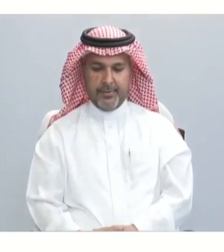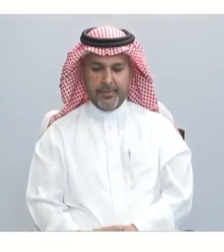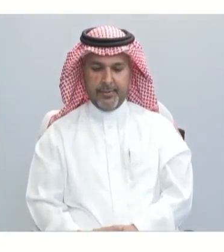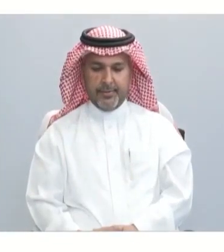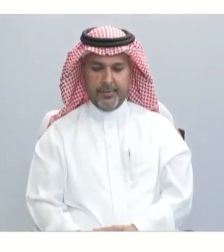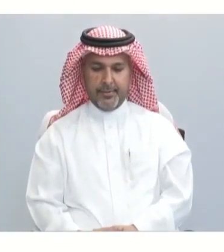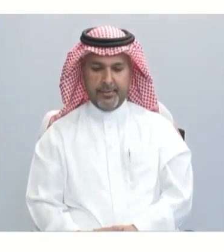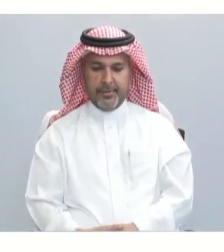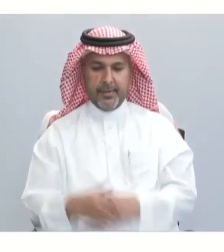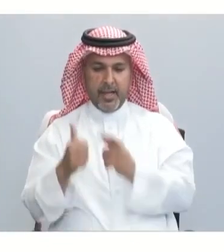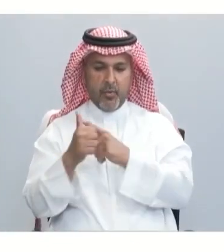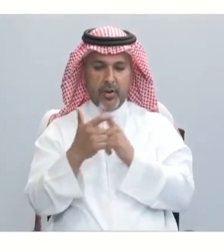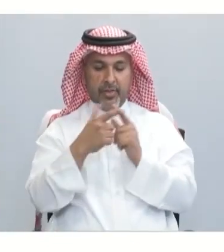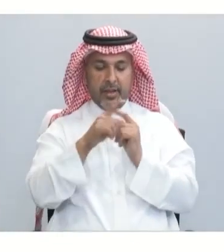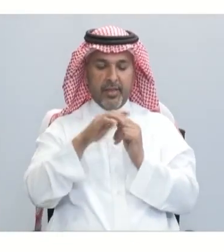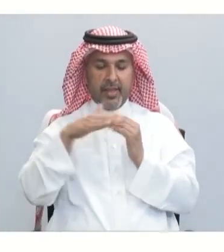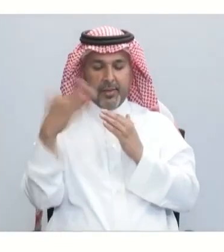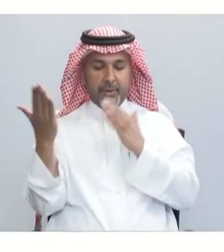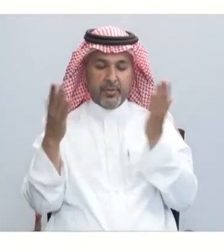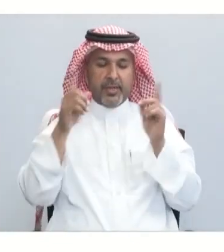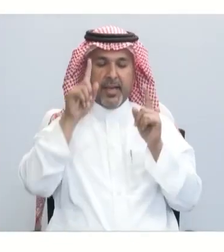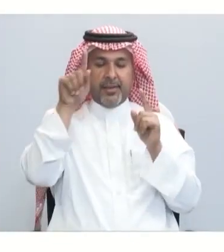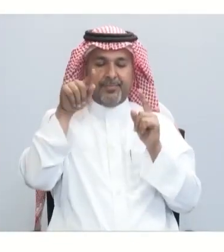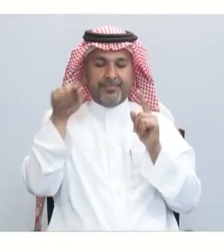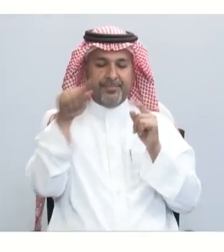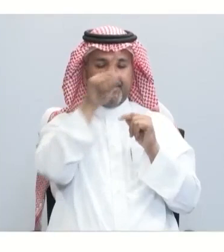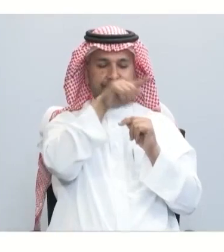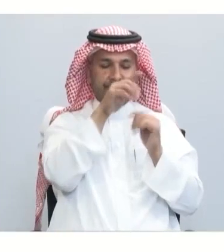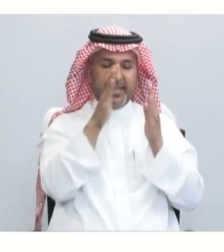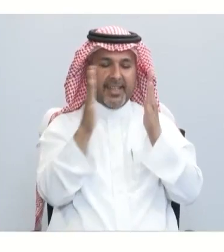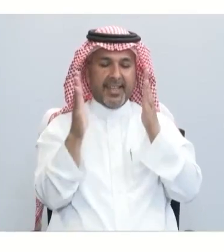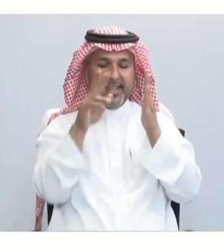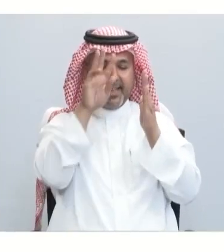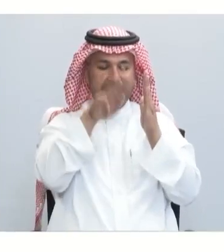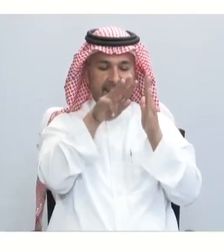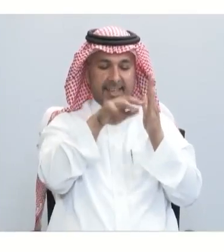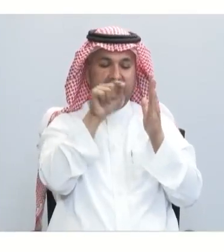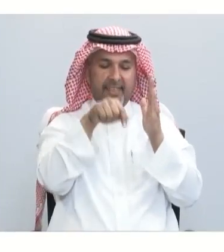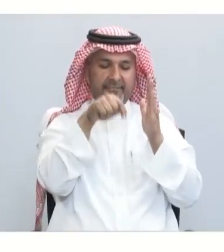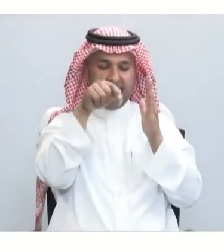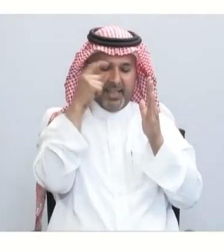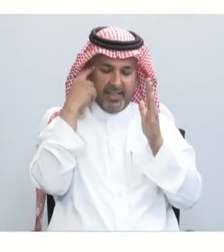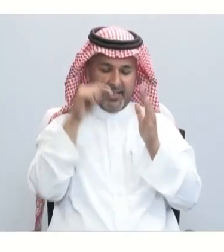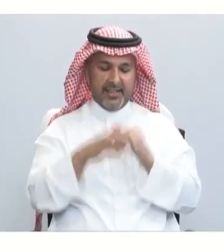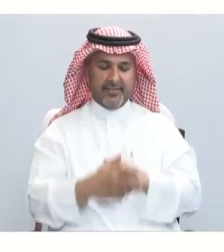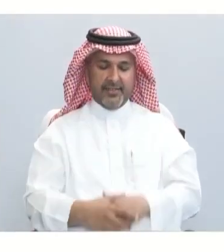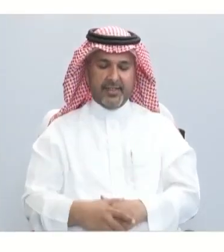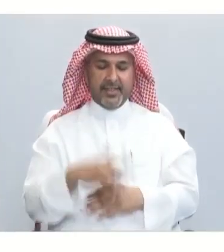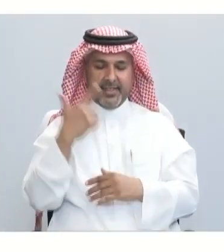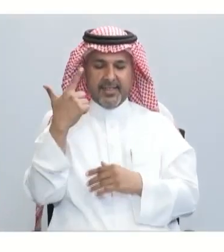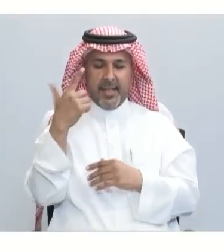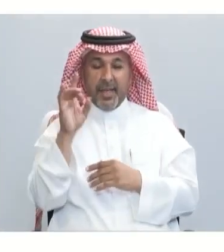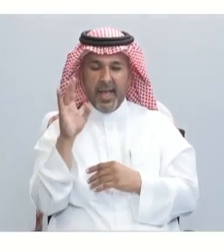تحقق هذه الفتره لا تحقق اذا الفتره اللي في المنتصف تحقق وننتبه ان اكس اصغر من س بدون مساواه